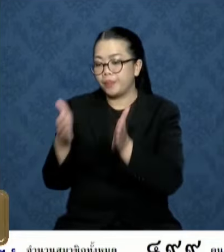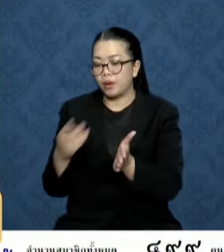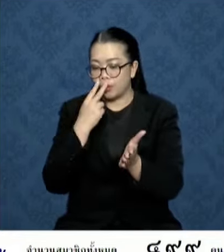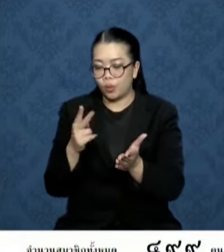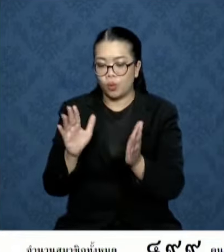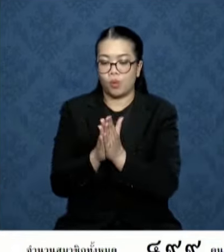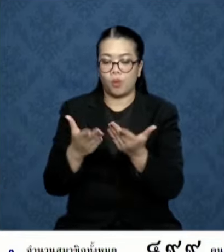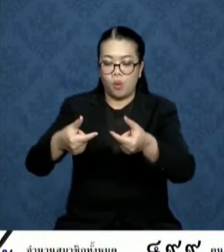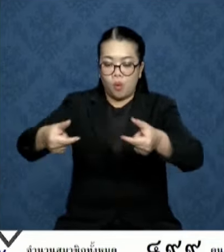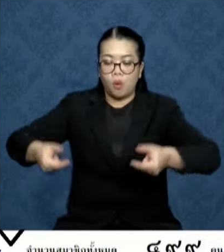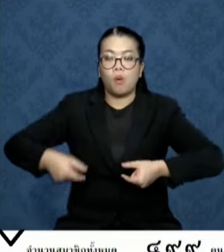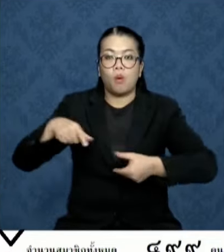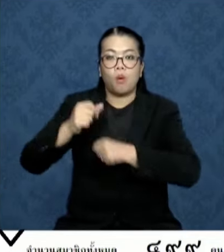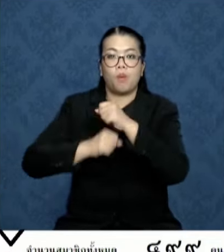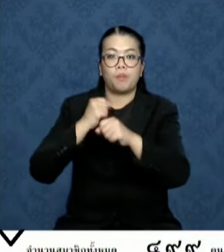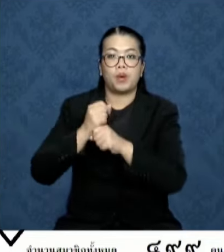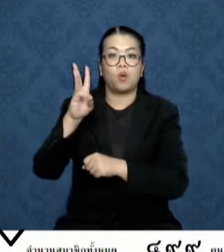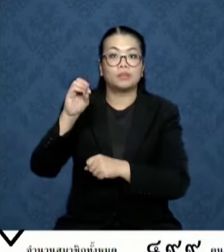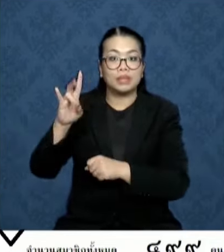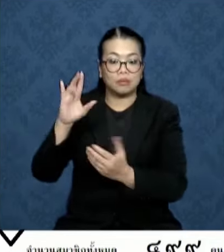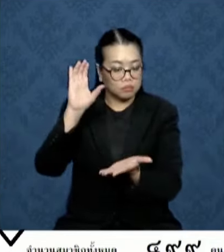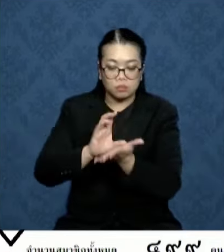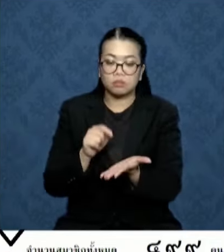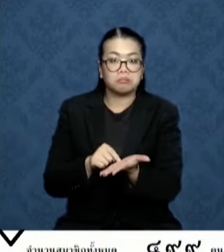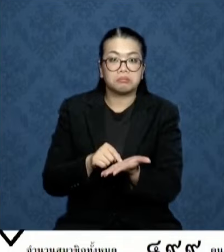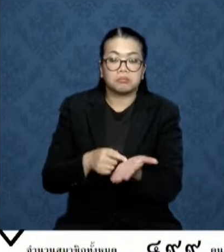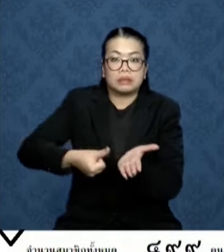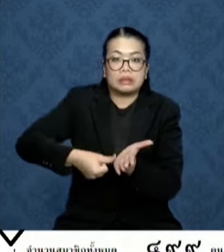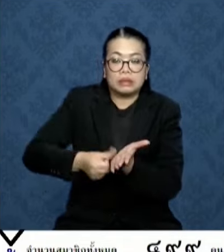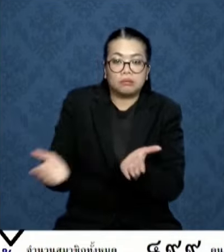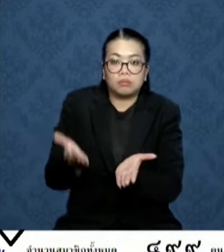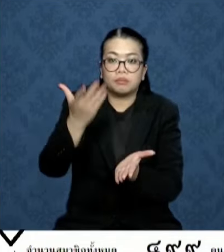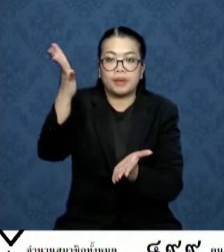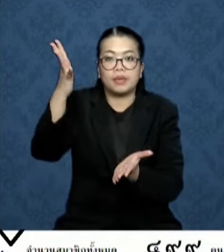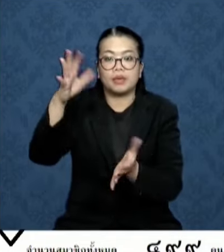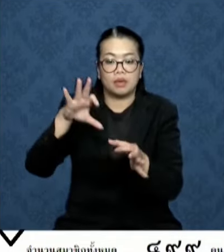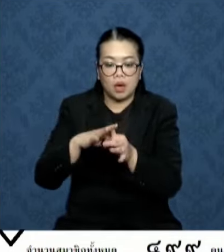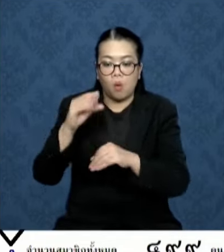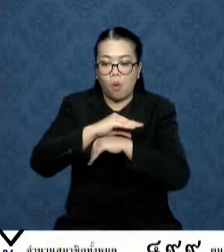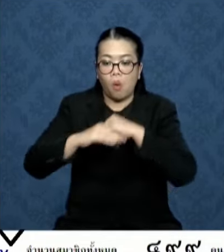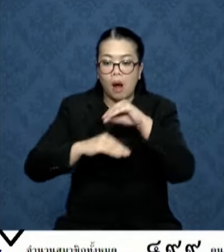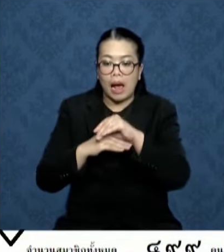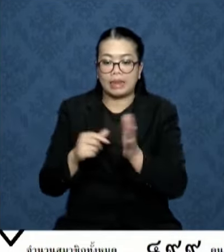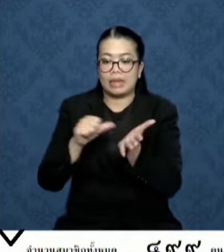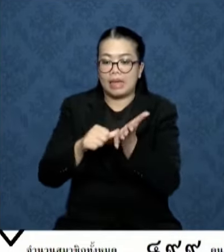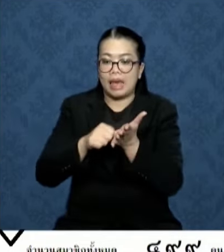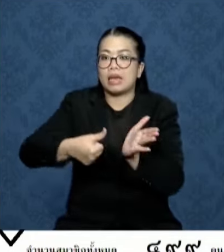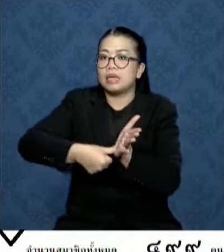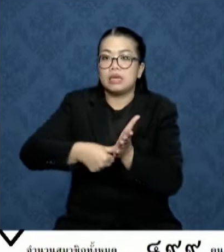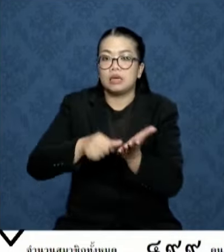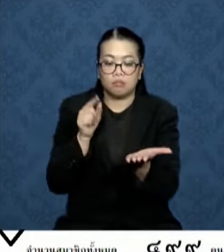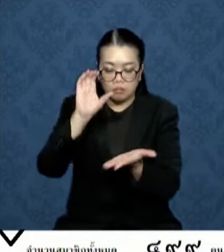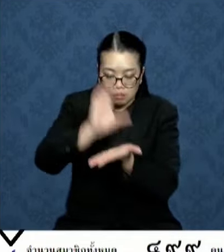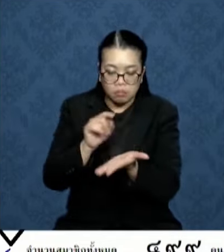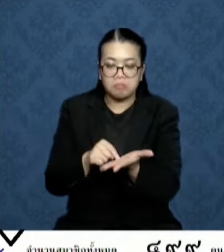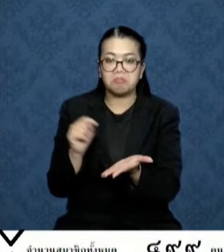ารงบประมาณปี 67ไม่ปากฏครับไม่มีรายการทเกี่วของกับโงการแก้นี่เห่านอยู่เลย